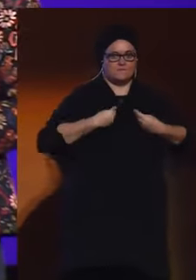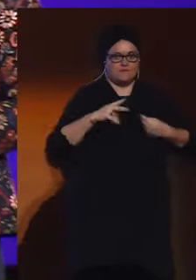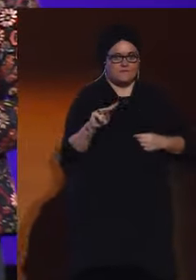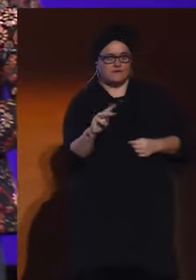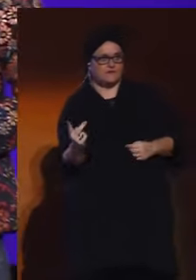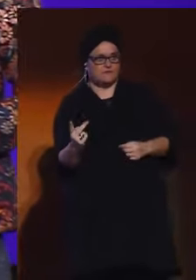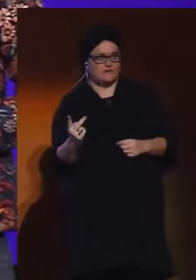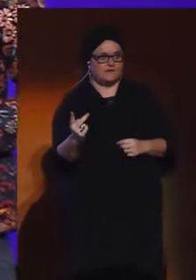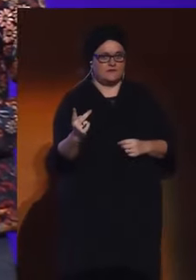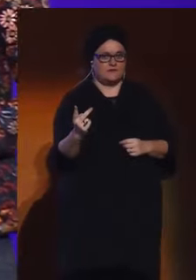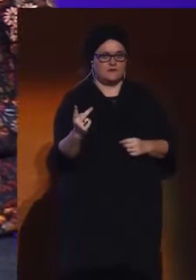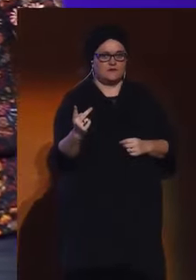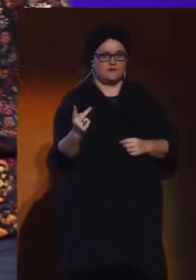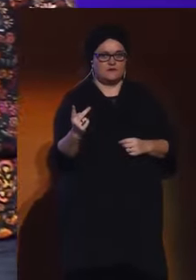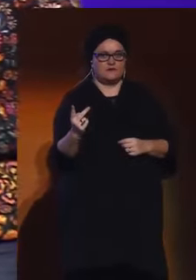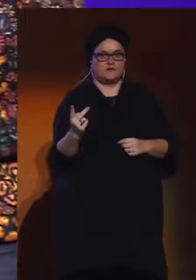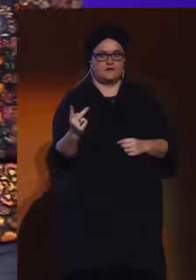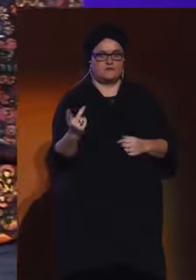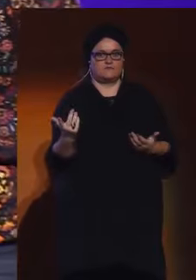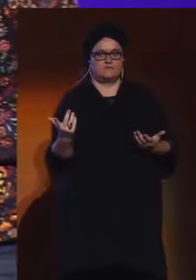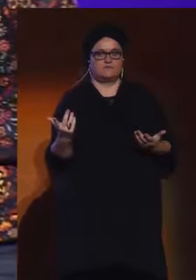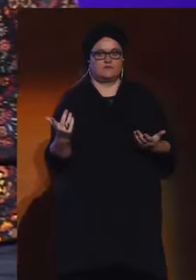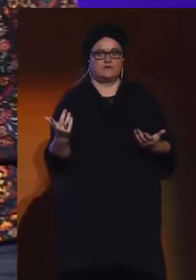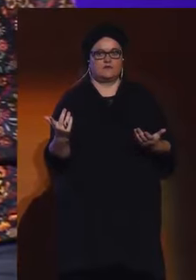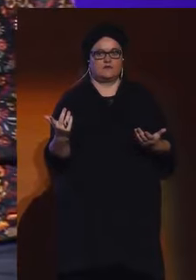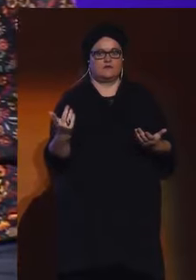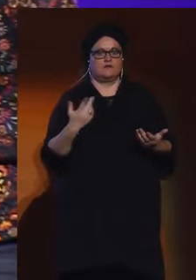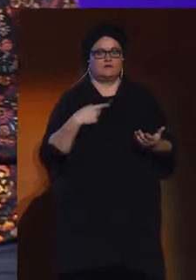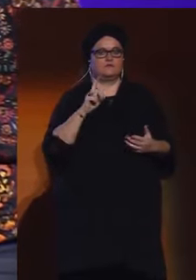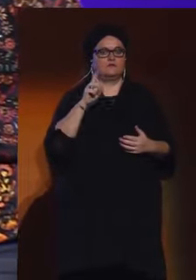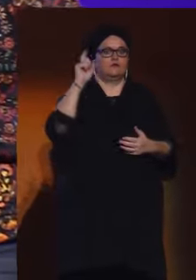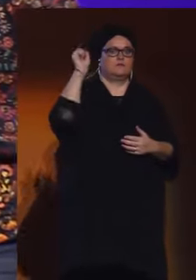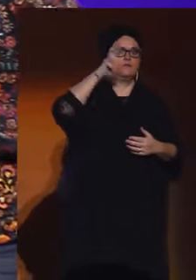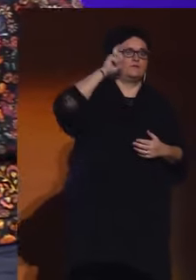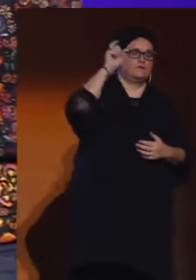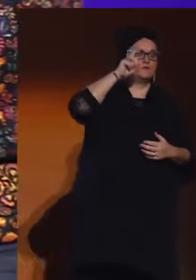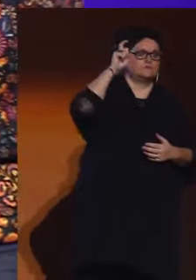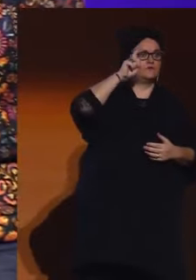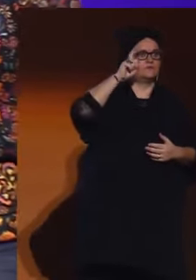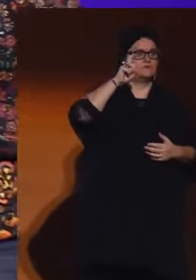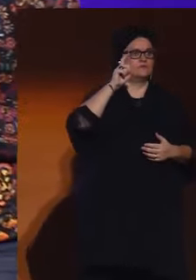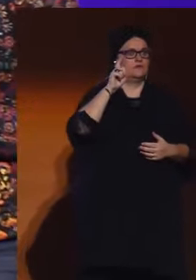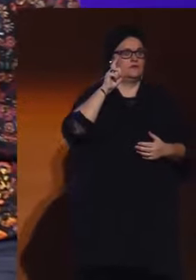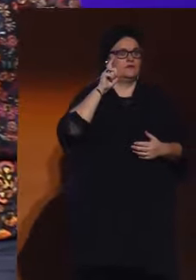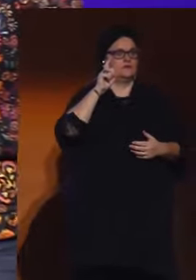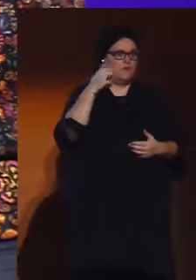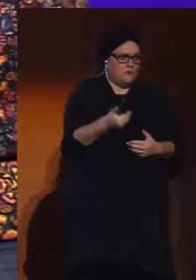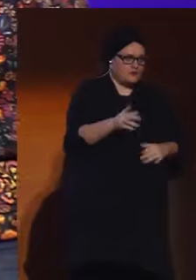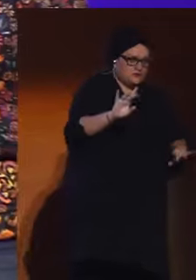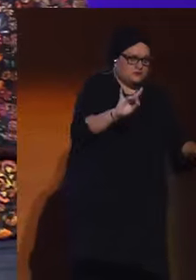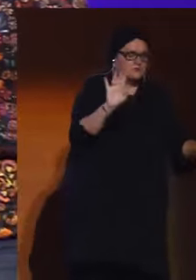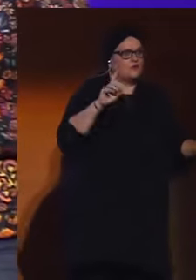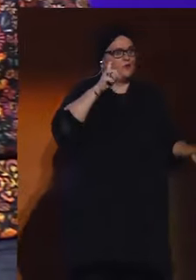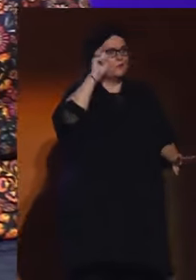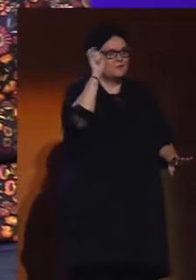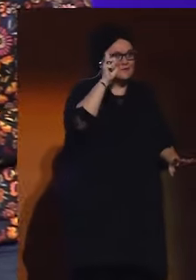bizitza, ez, azken finean. Eta, karo, ez da gauza bera irakasle izatea, hori oso importantea da, baina ez da gauza bera